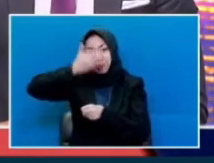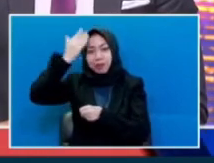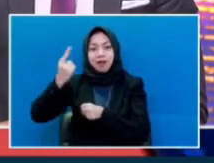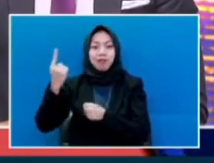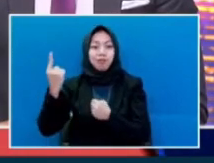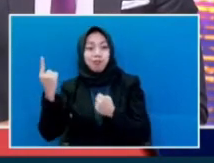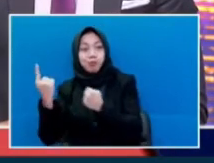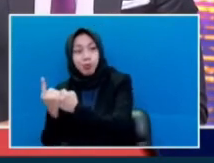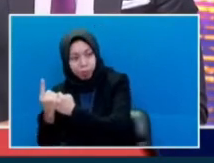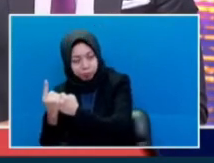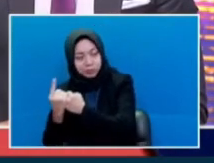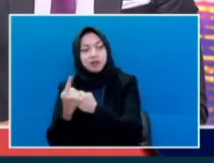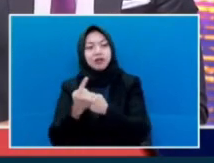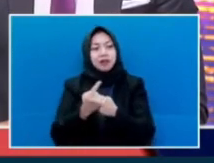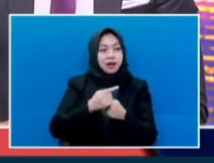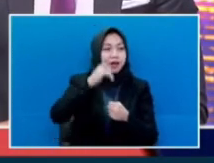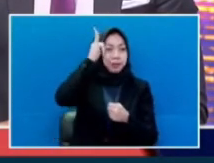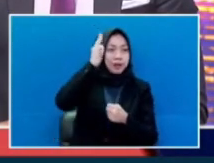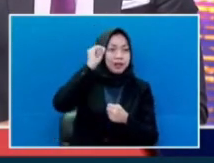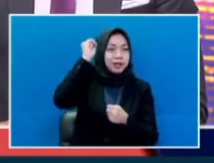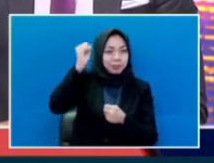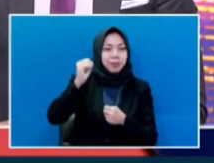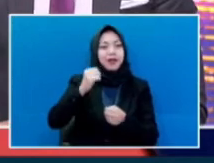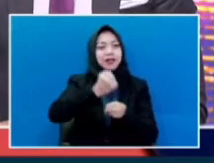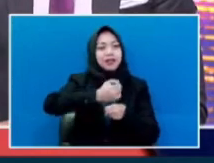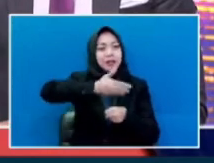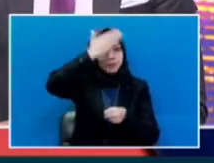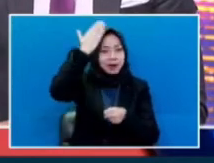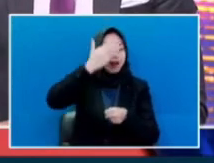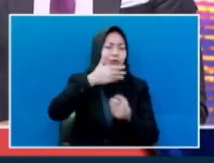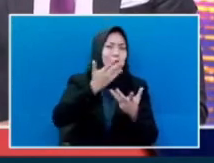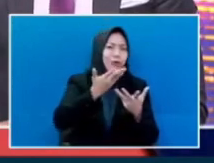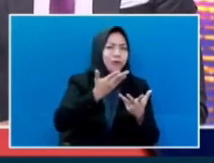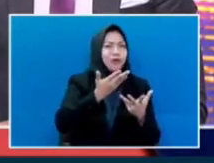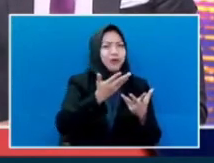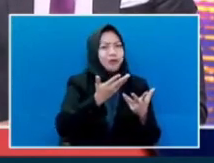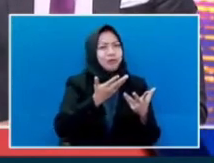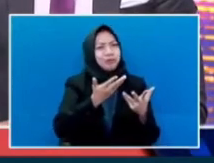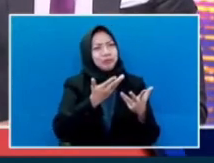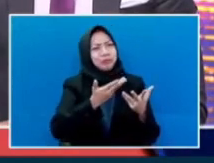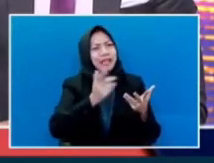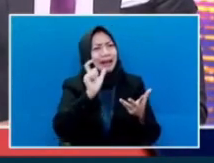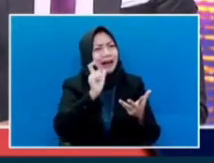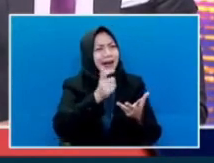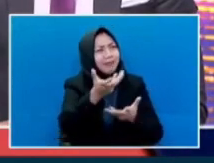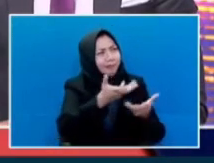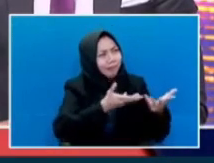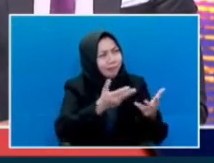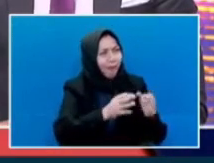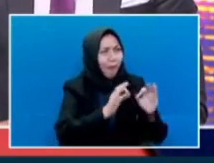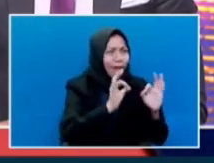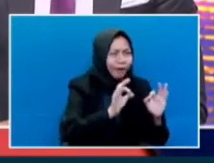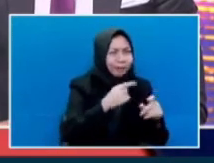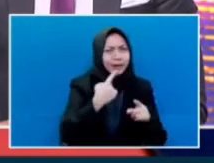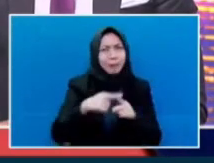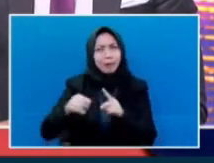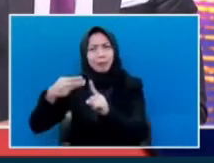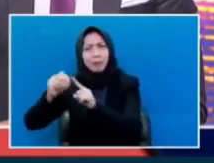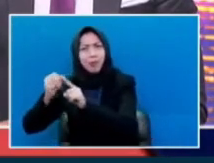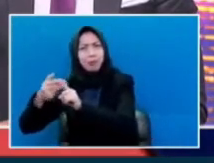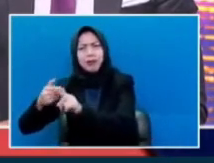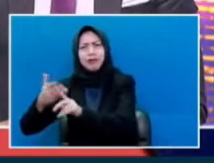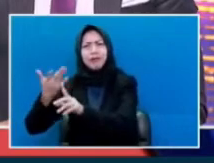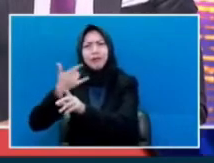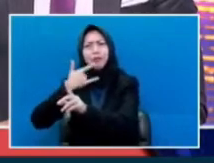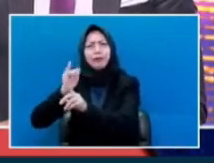atau perbedaan perlakuan terhadap dua orang ini kan jadi aneh gitu Kan sehingga ya sudahah satuin aja karena di awal